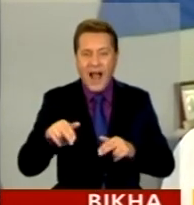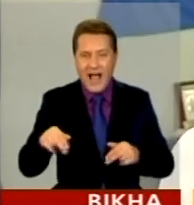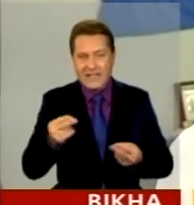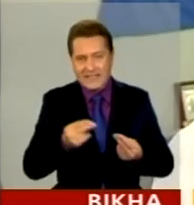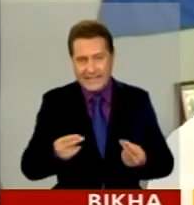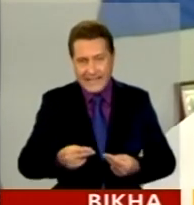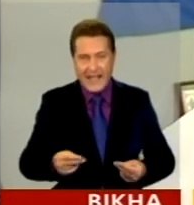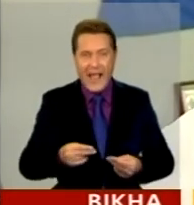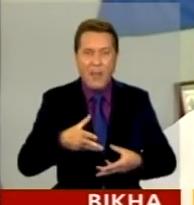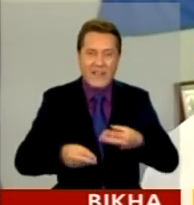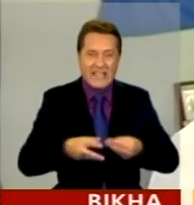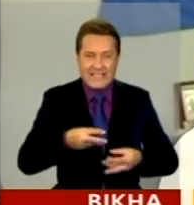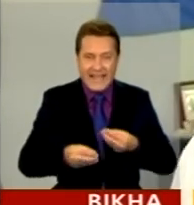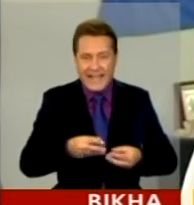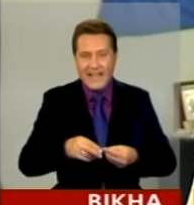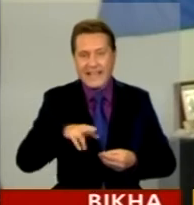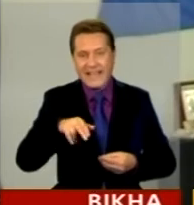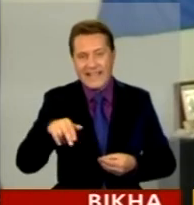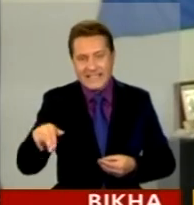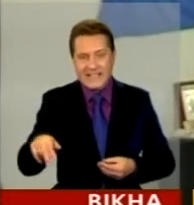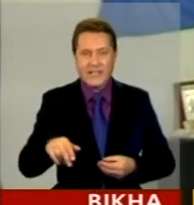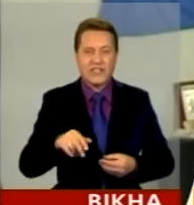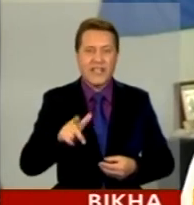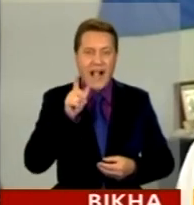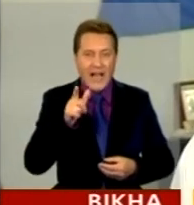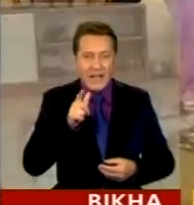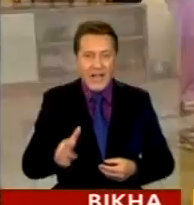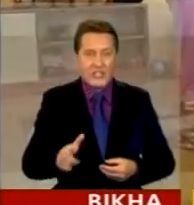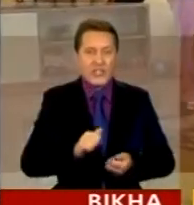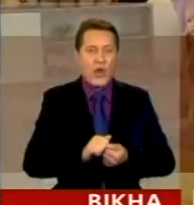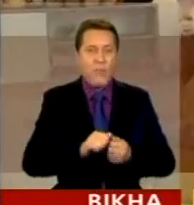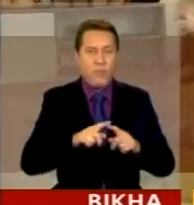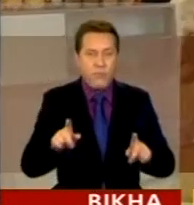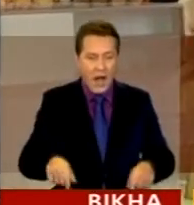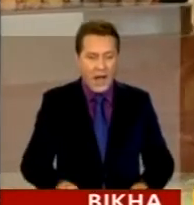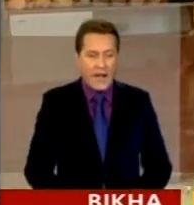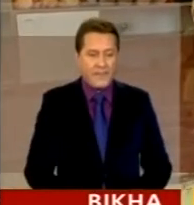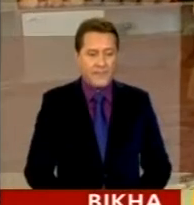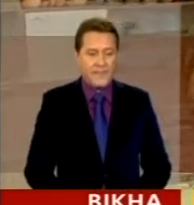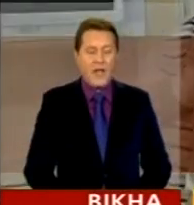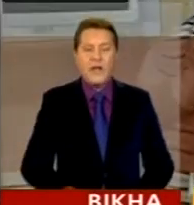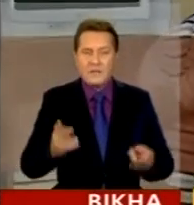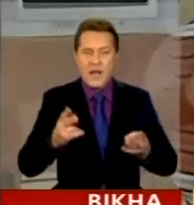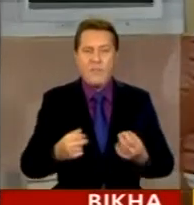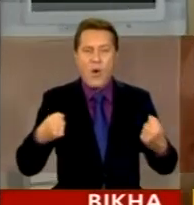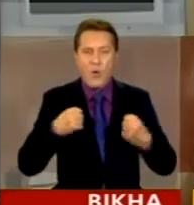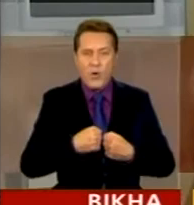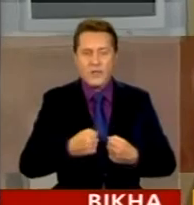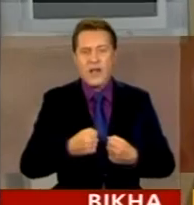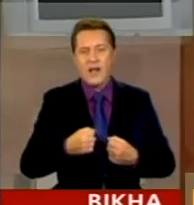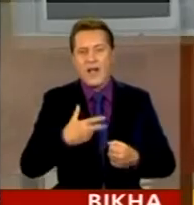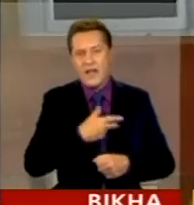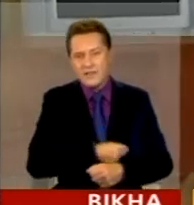пластилины, кисточки, карандаши, бумага. Незайвими будуть одяг та взуття, а ще антибіотики